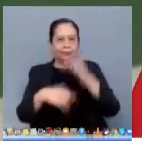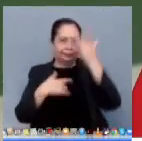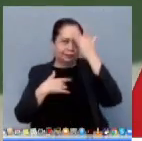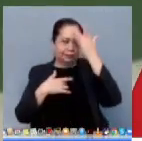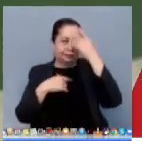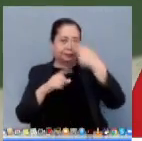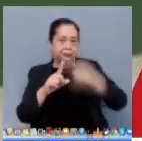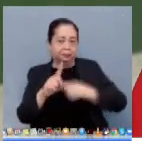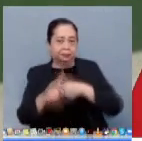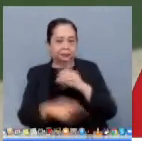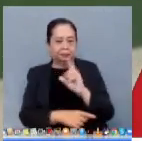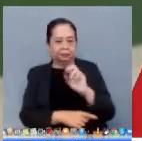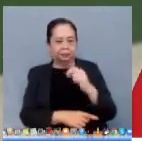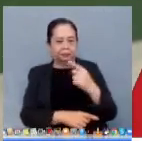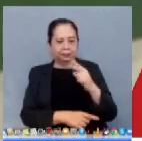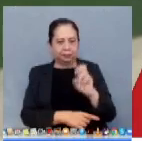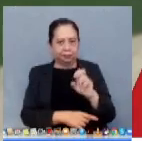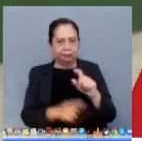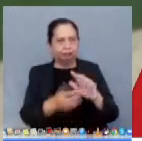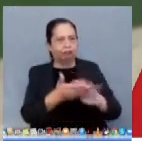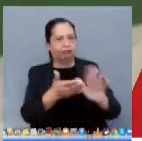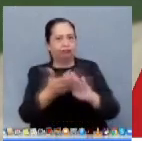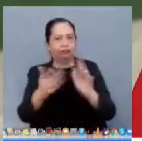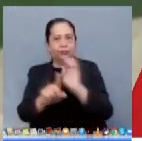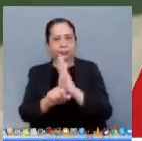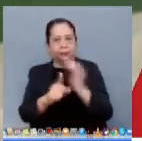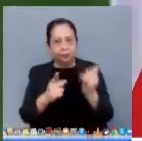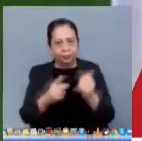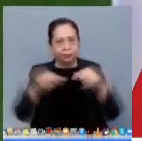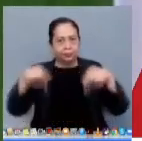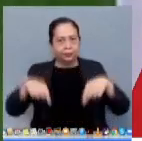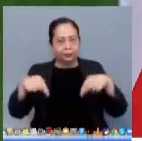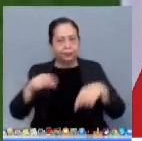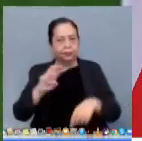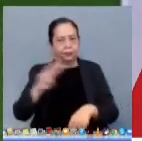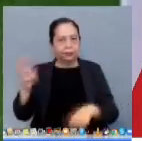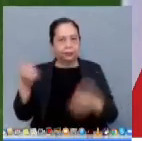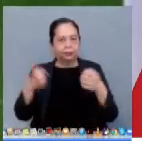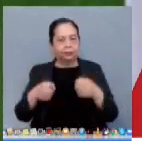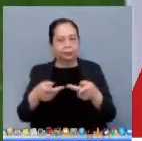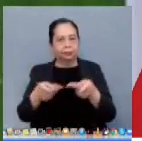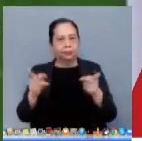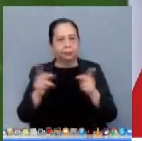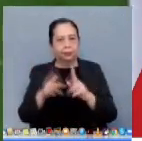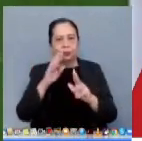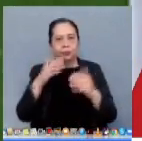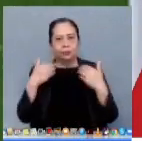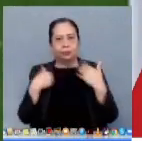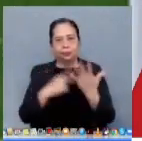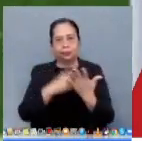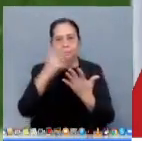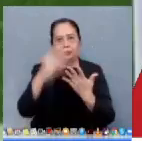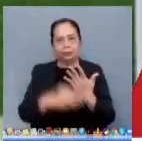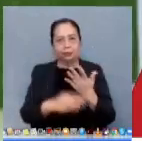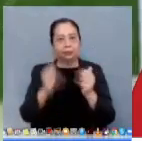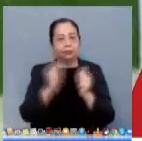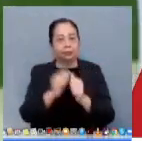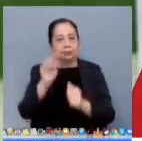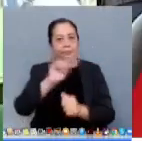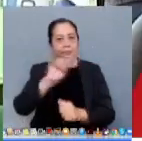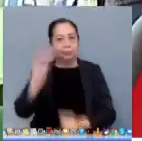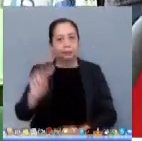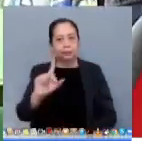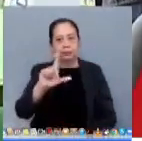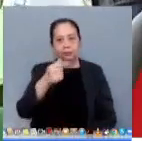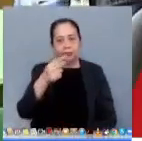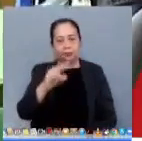nagkakaroon ng cleanup drive sa iba't ibang barangay, dito naman sa West Event Space magkakaroon ng programa kasama ang Valenzuela LGU, DOH